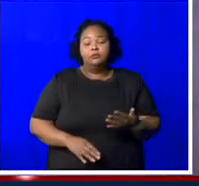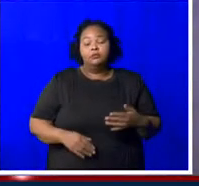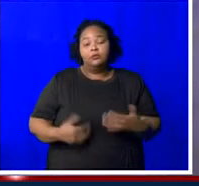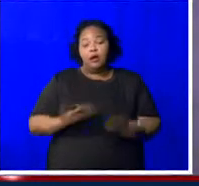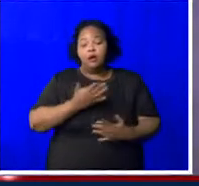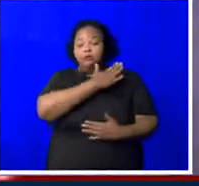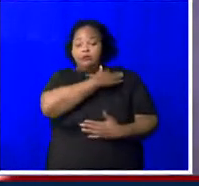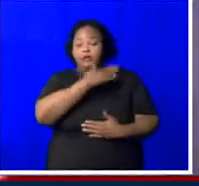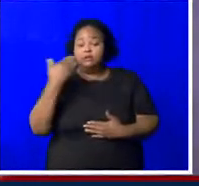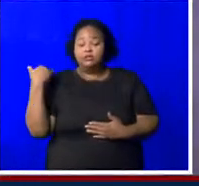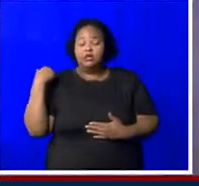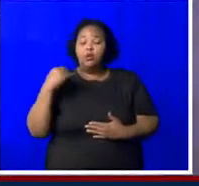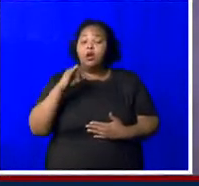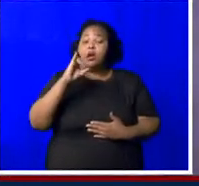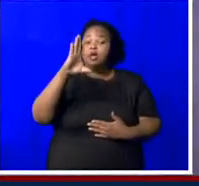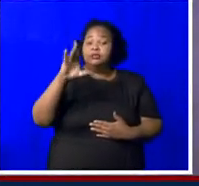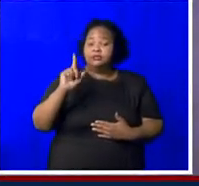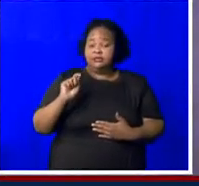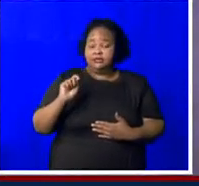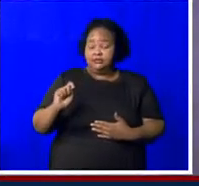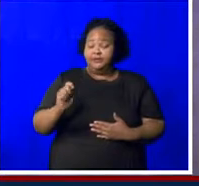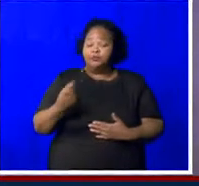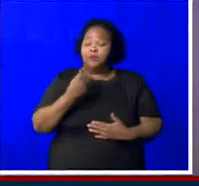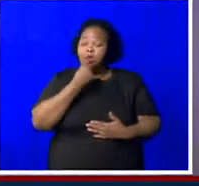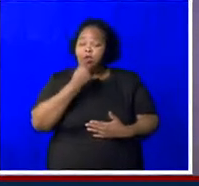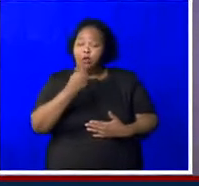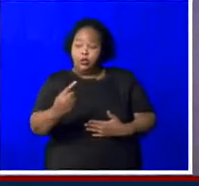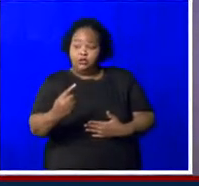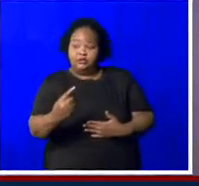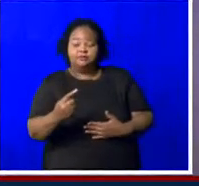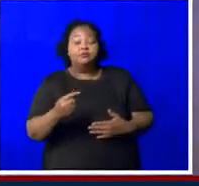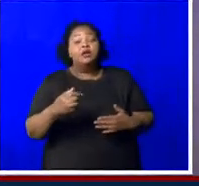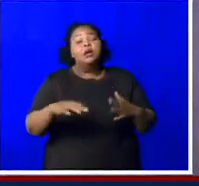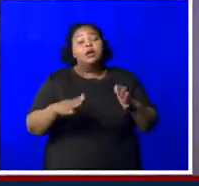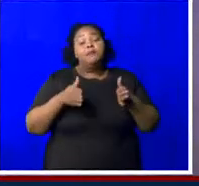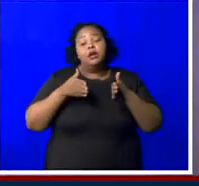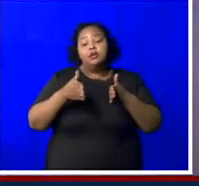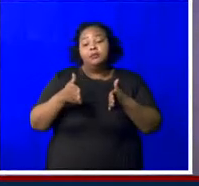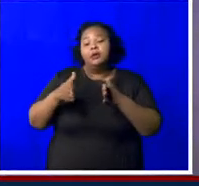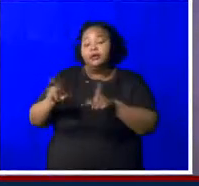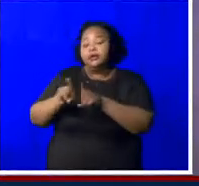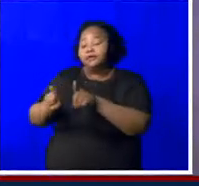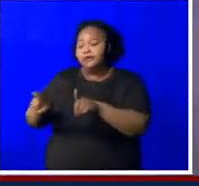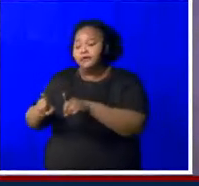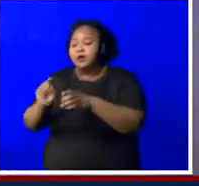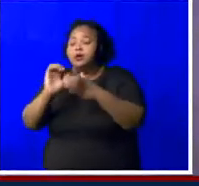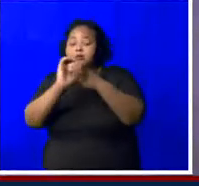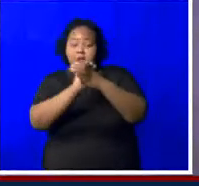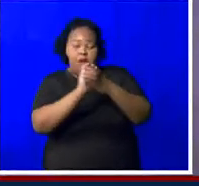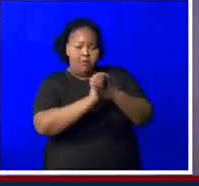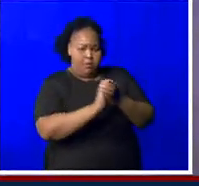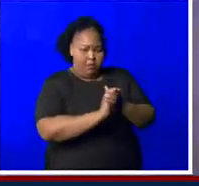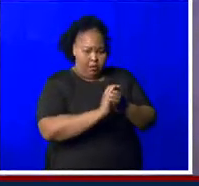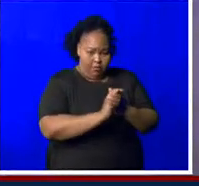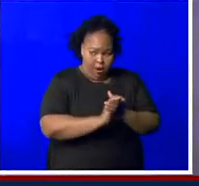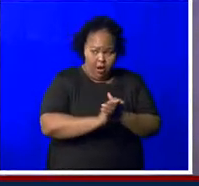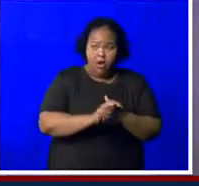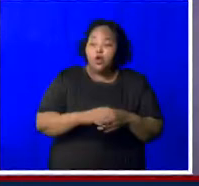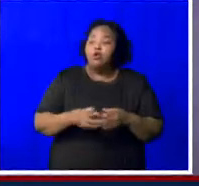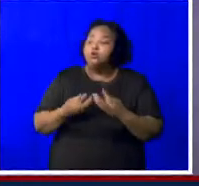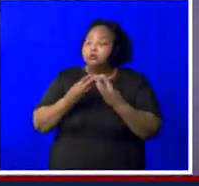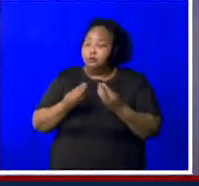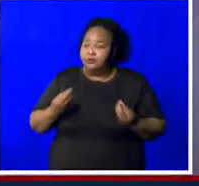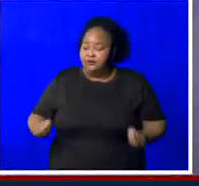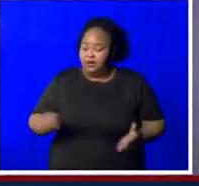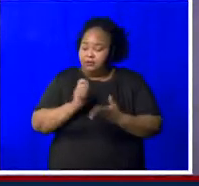Imvuna yelitiko letekwatisa netepciko ithi kubambisana kwetinhlangothi letehlukene telive ekwakheni